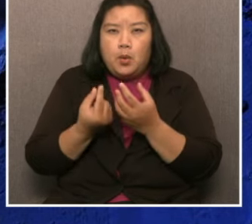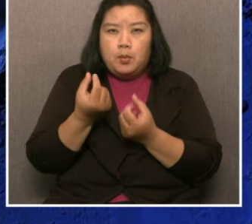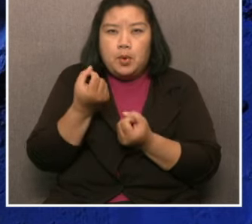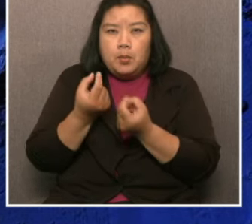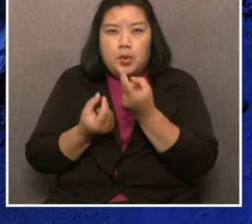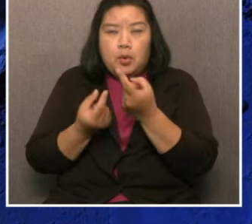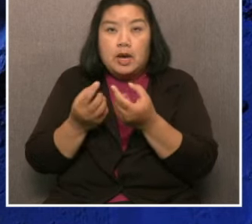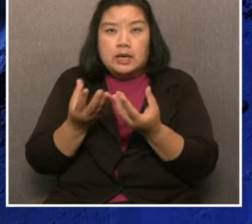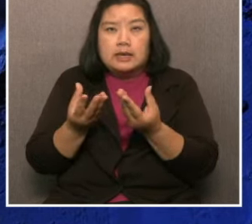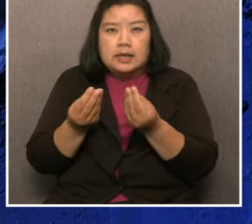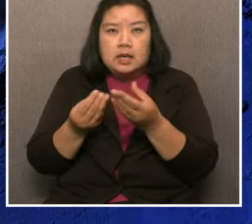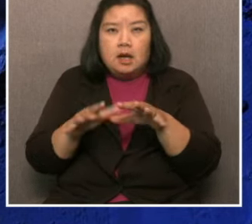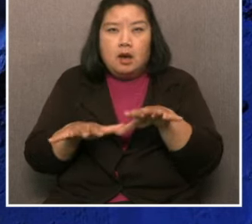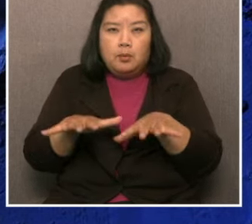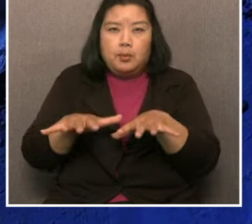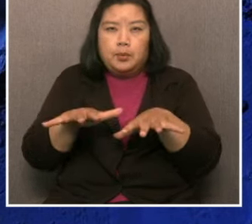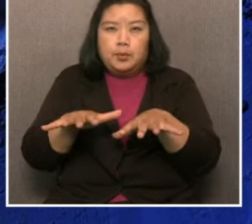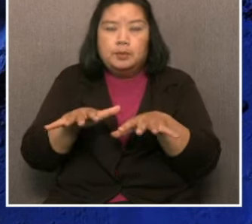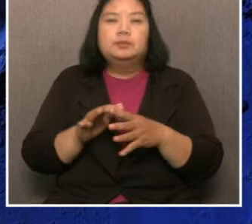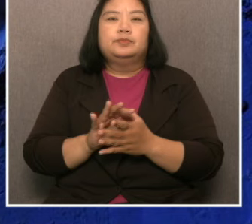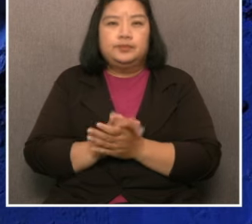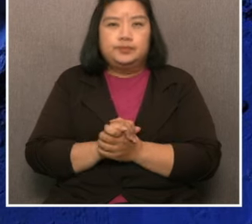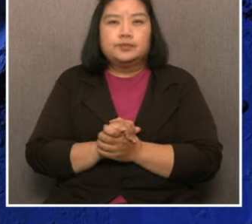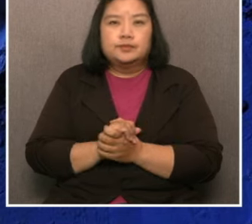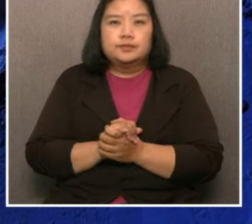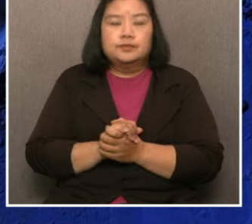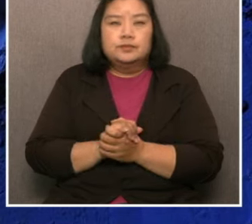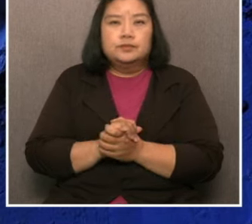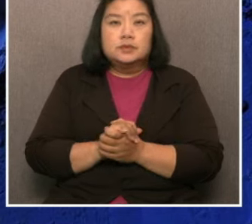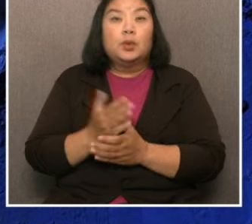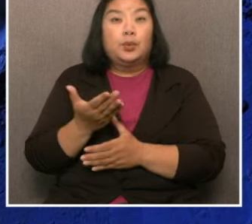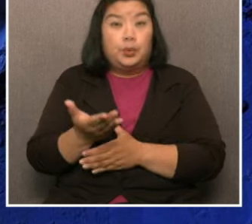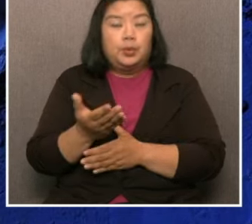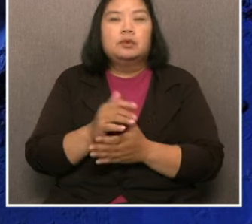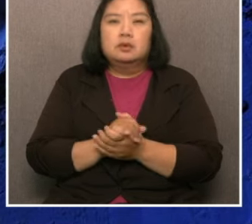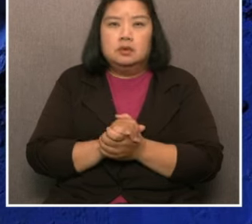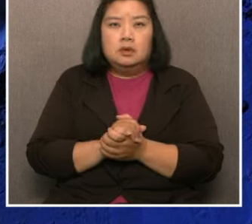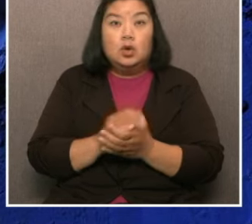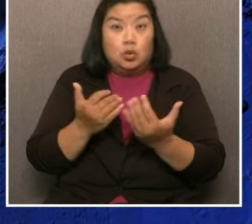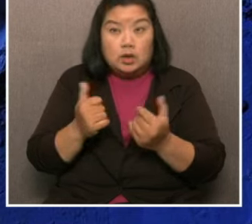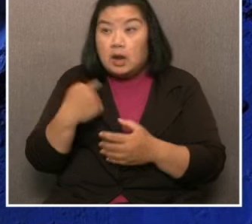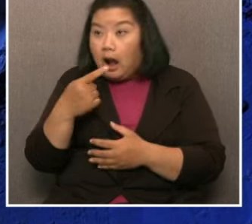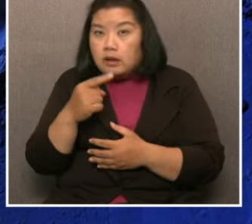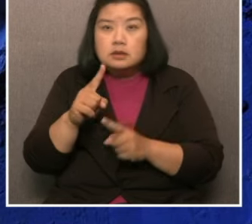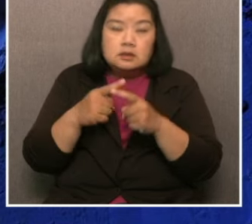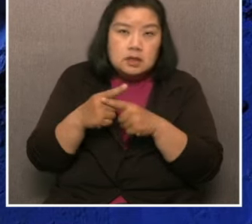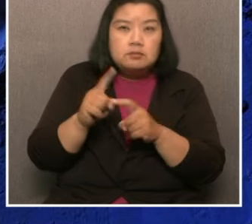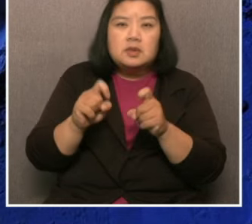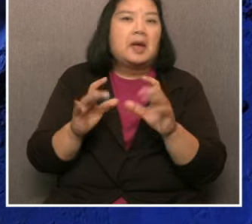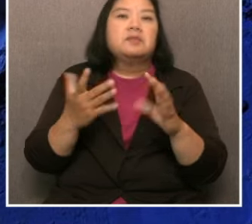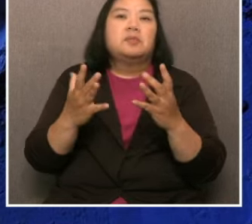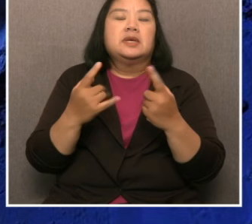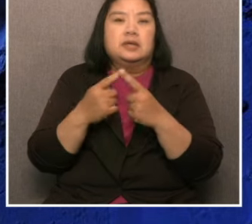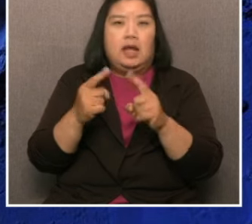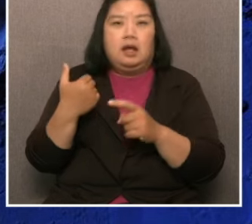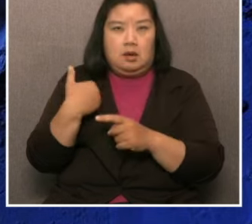โค้งงอของเปลือกโลกออกมาค่ะแม้ว่าจะไม่มีรายงานการบาดเจ็บจากเหตุแผ่นดินไหวแต่ก็